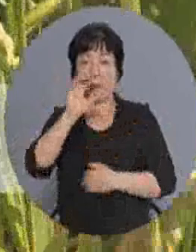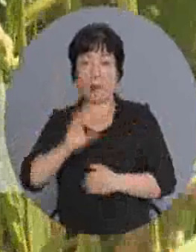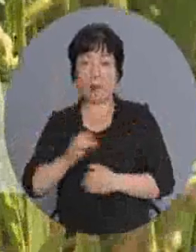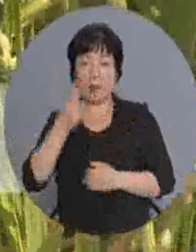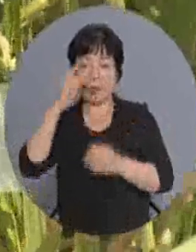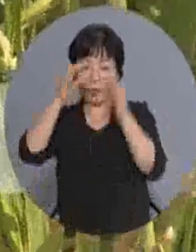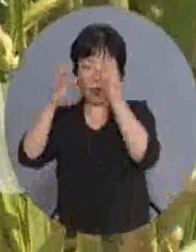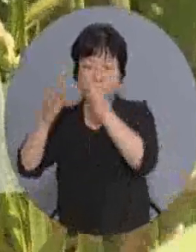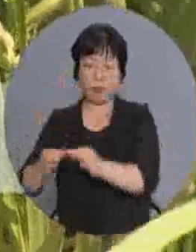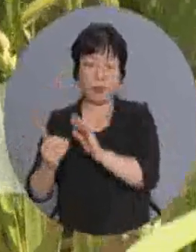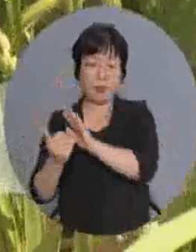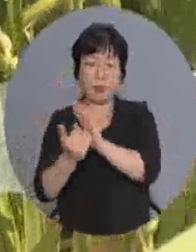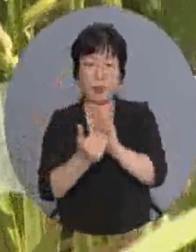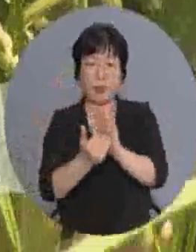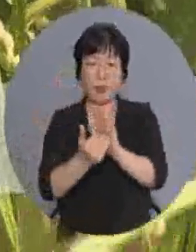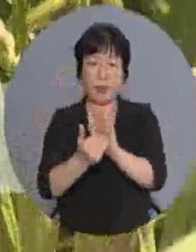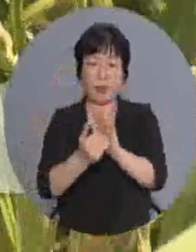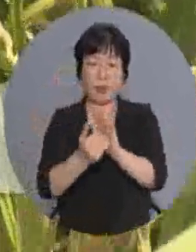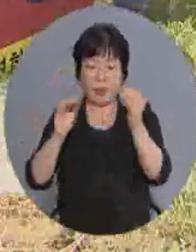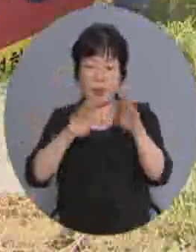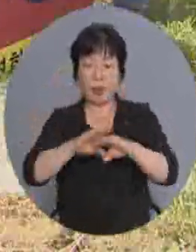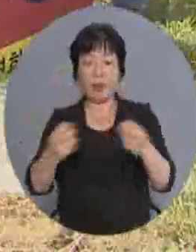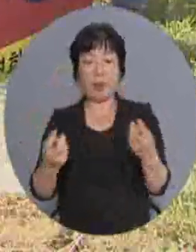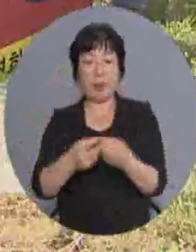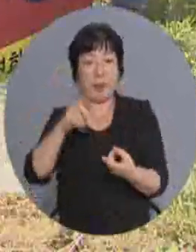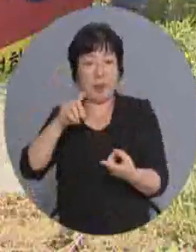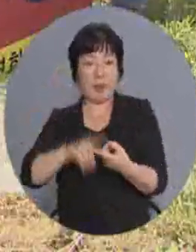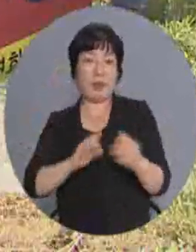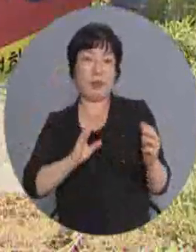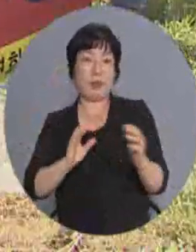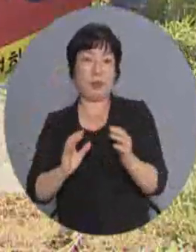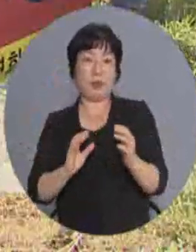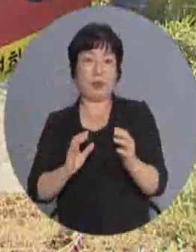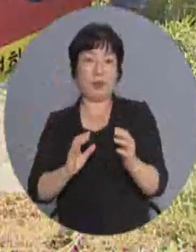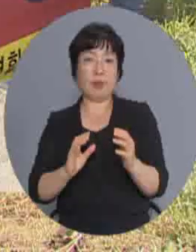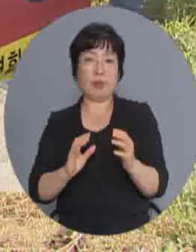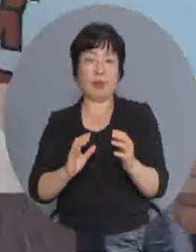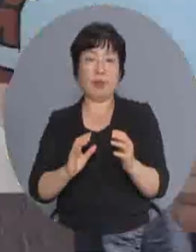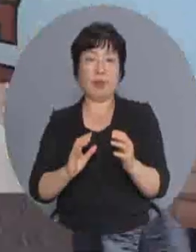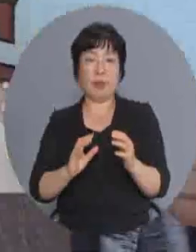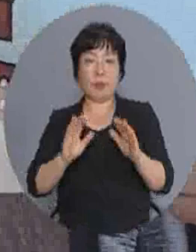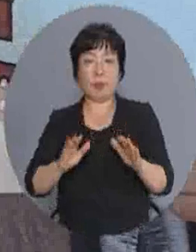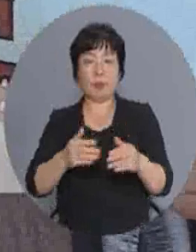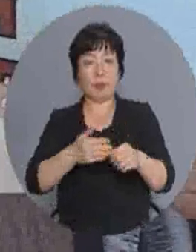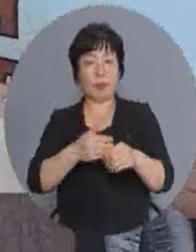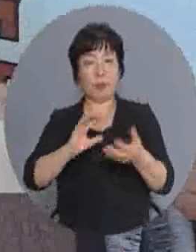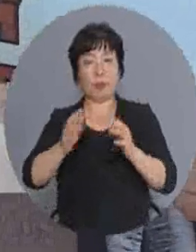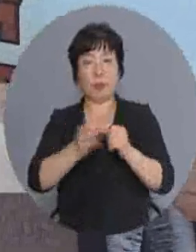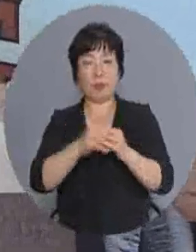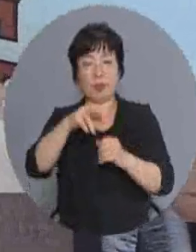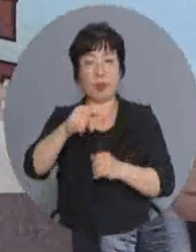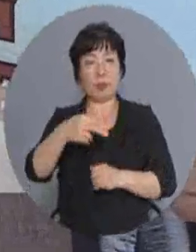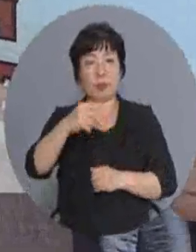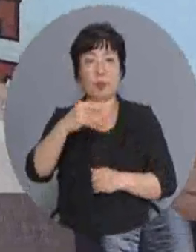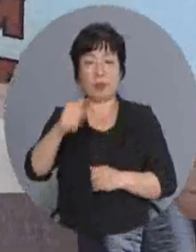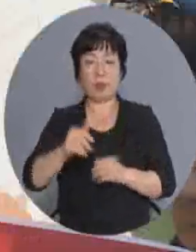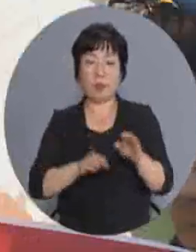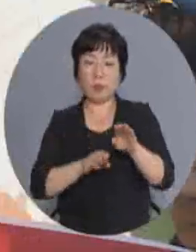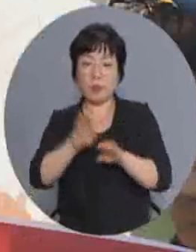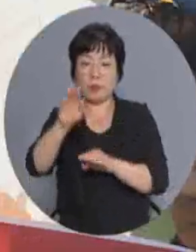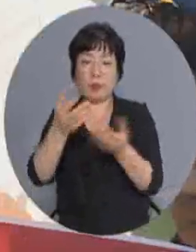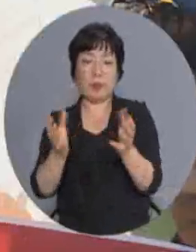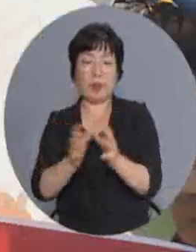쌀값 폭락을 막기 위한 근본 대책은 무엇인지 이야기 나눕니다 오늘 토론에는 전종덕 진보당